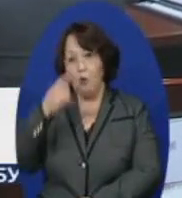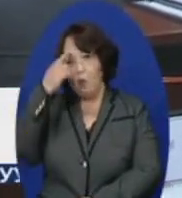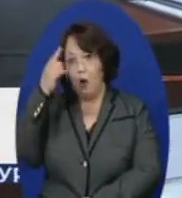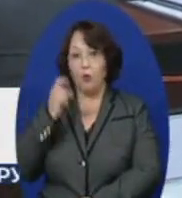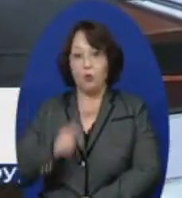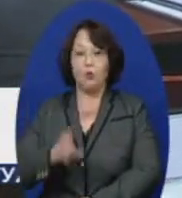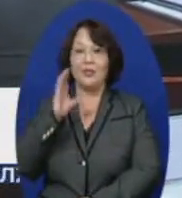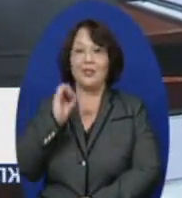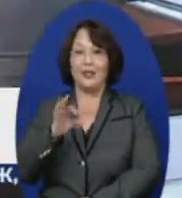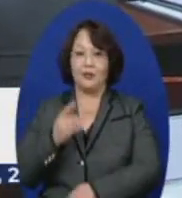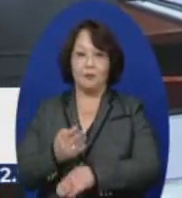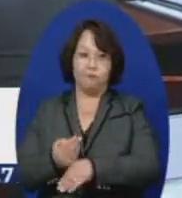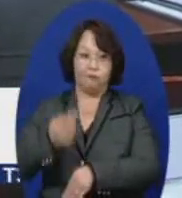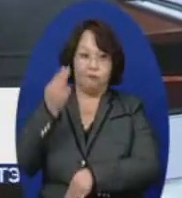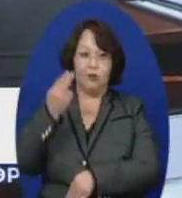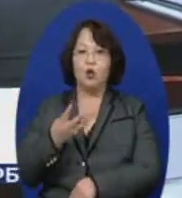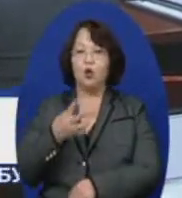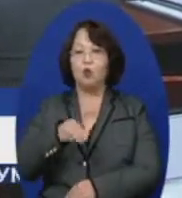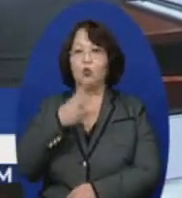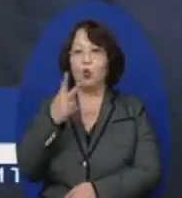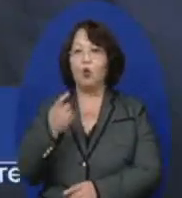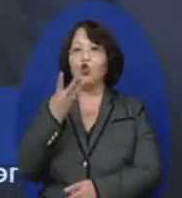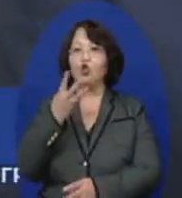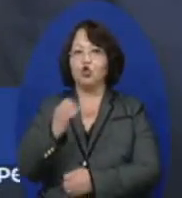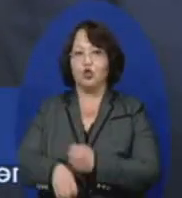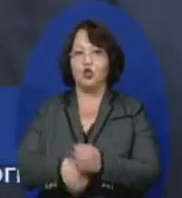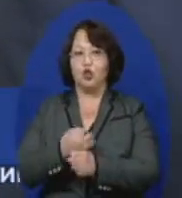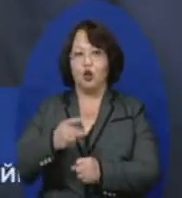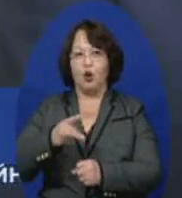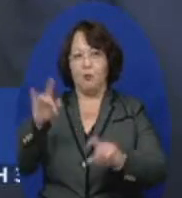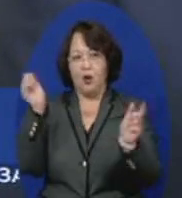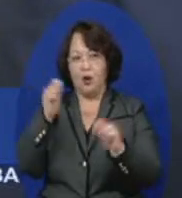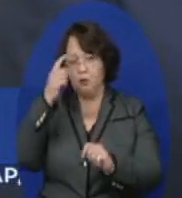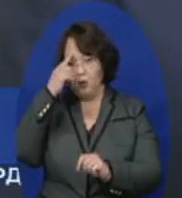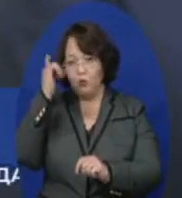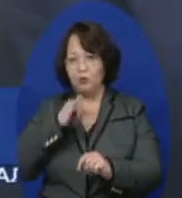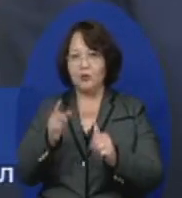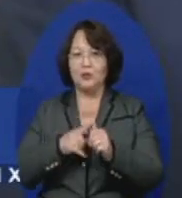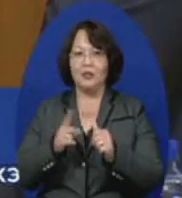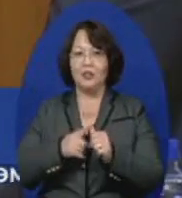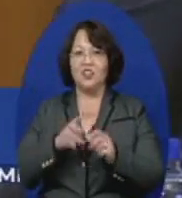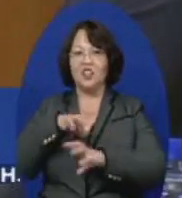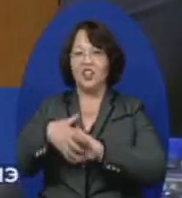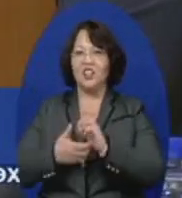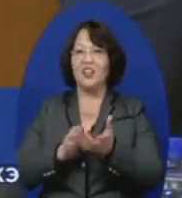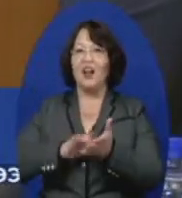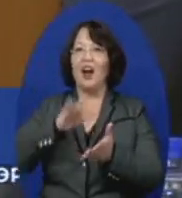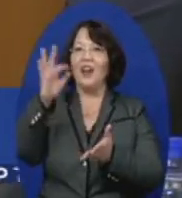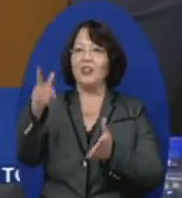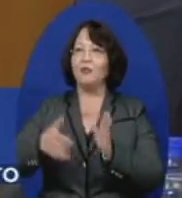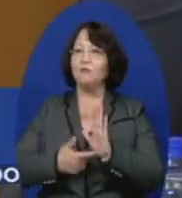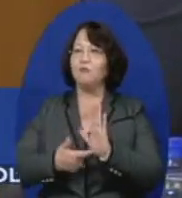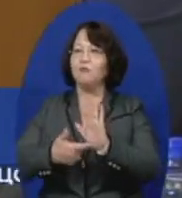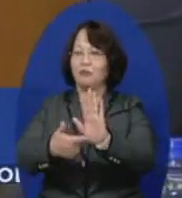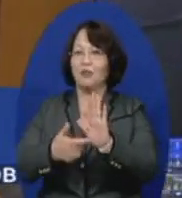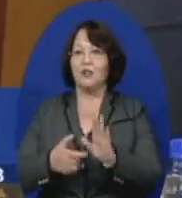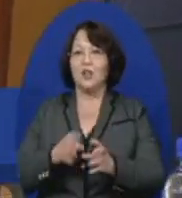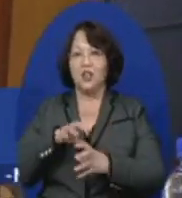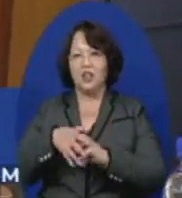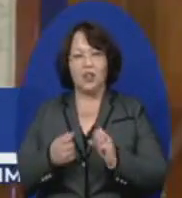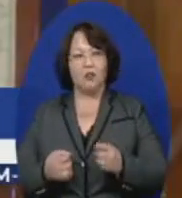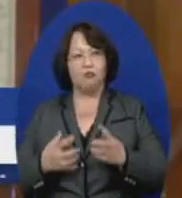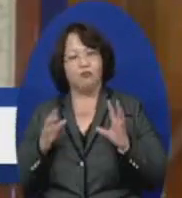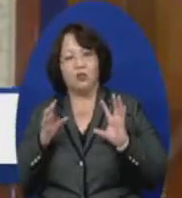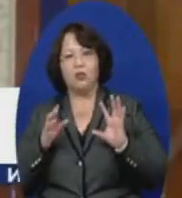Монгол хүн сансарт ниссний түүхт 40 жилийн энэ онд тохиож байна. Монгол улсын нэрийг дэлхийд дуурсгахад бүгд найрамдах Монгол Ард